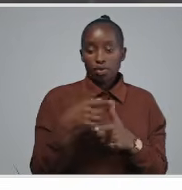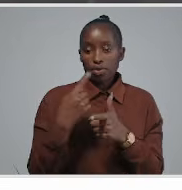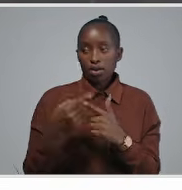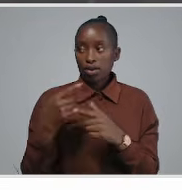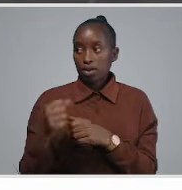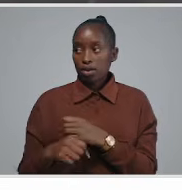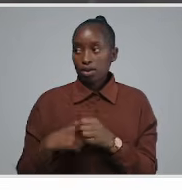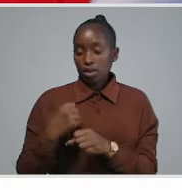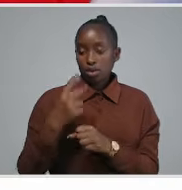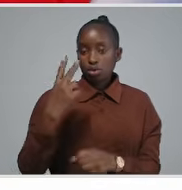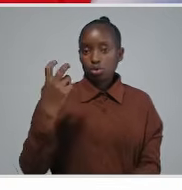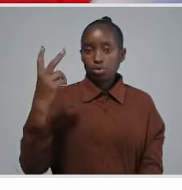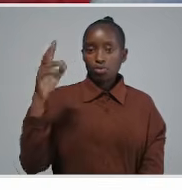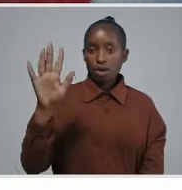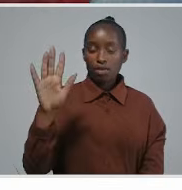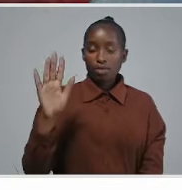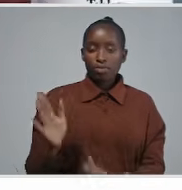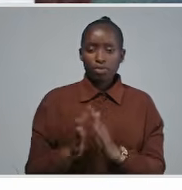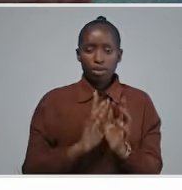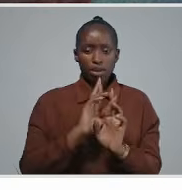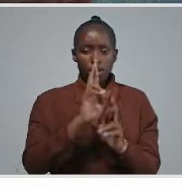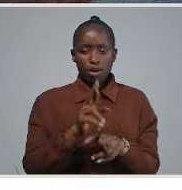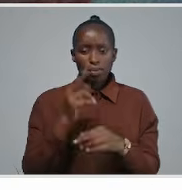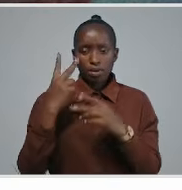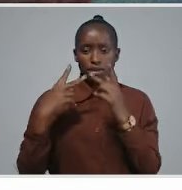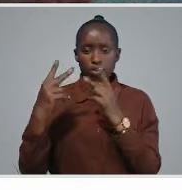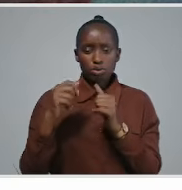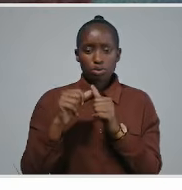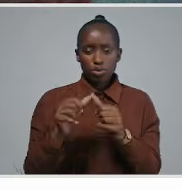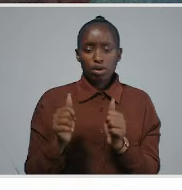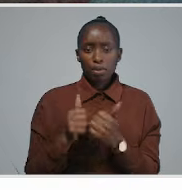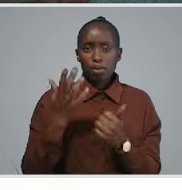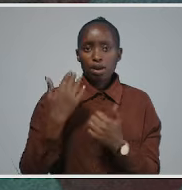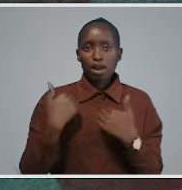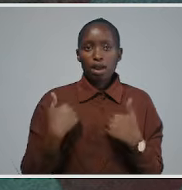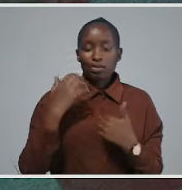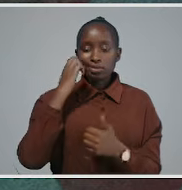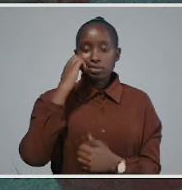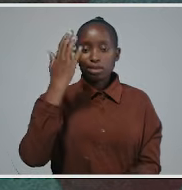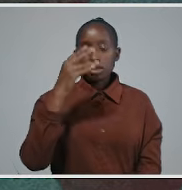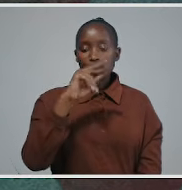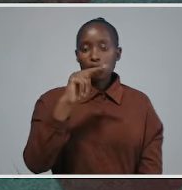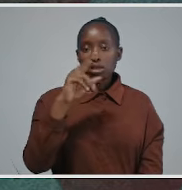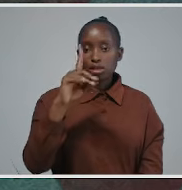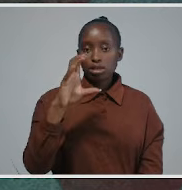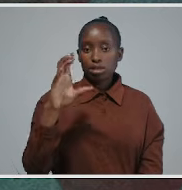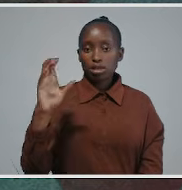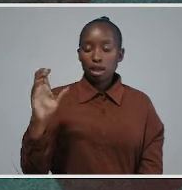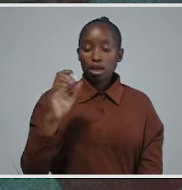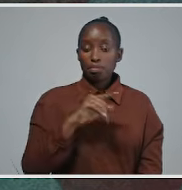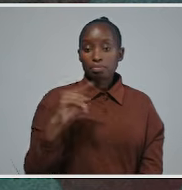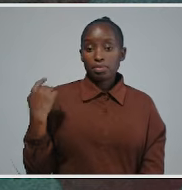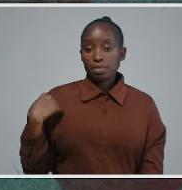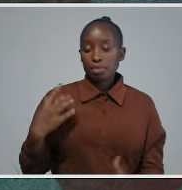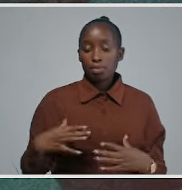2025. Kulingana na ripoti kutoka kwa Baraza la Kudhibiti Maambukizi ya Ukimwi NSDCC, idadi ya waliomeza dawa